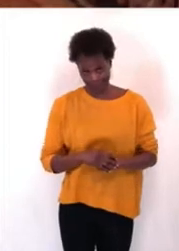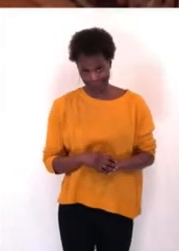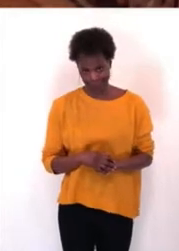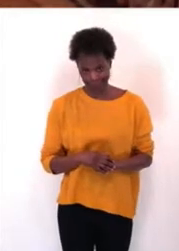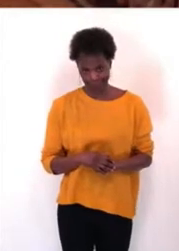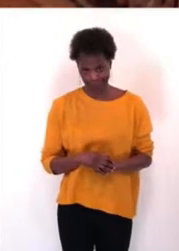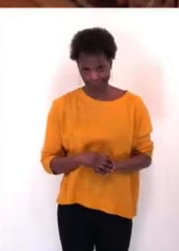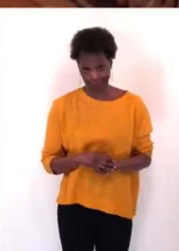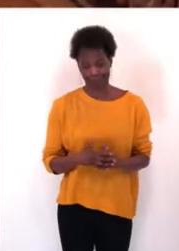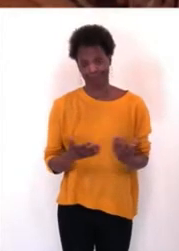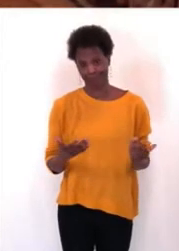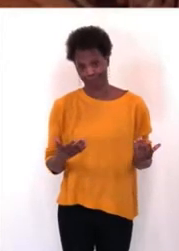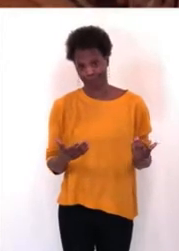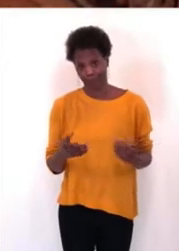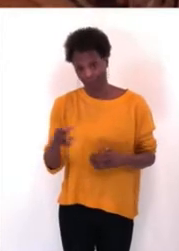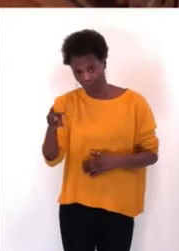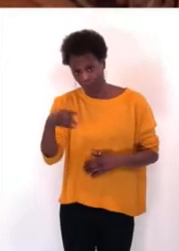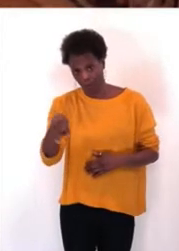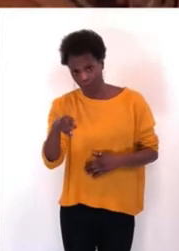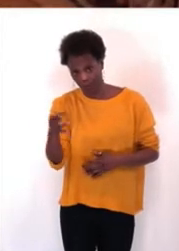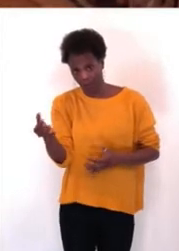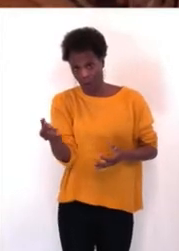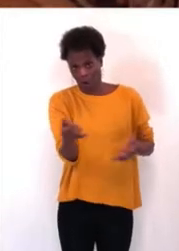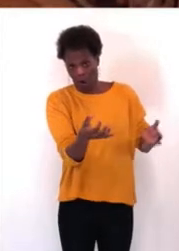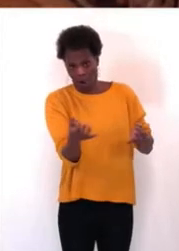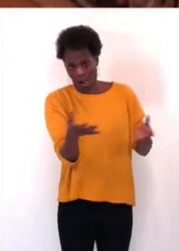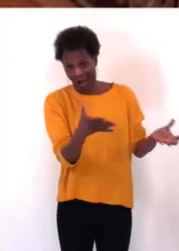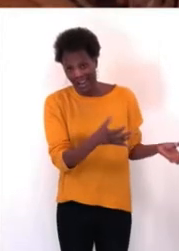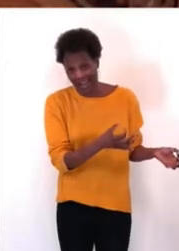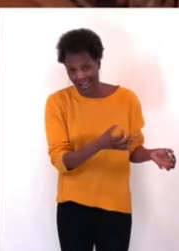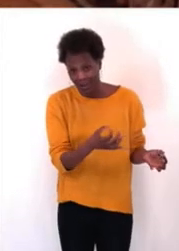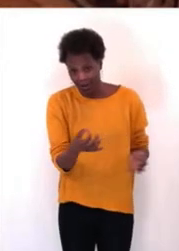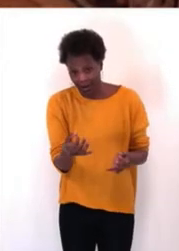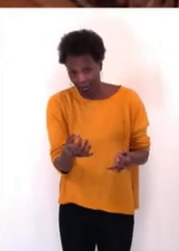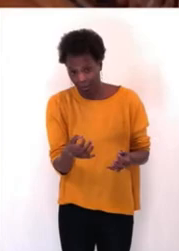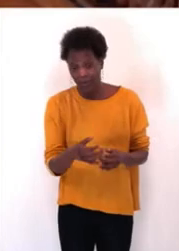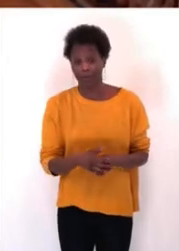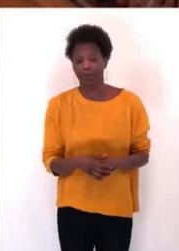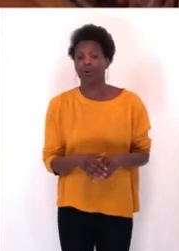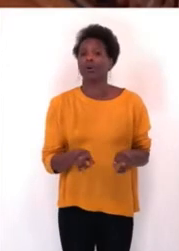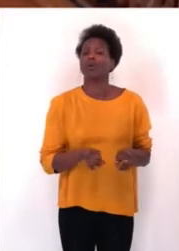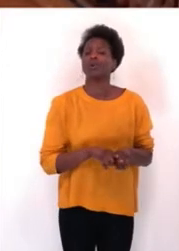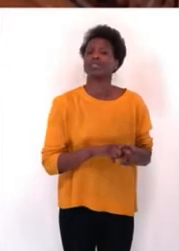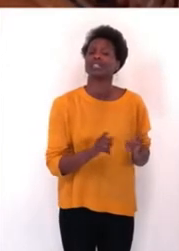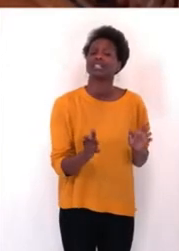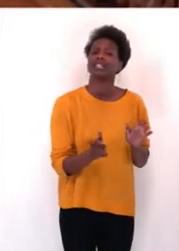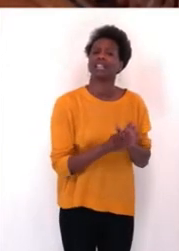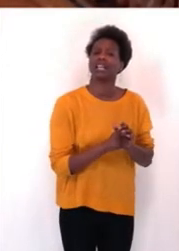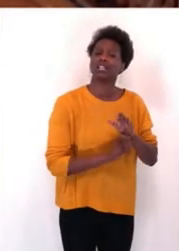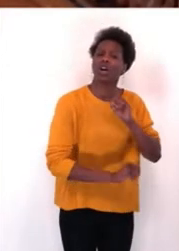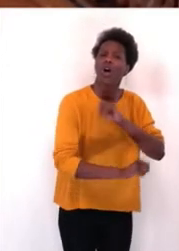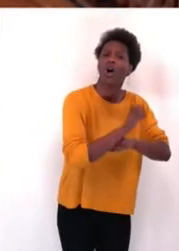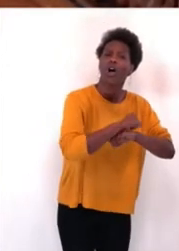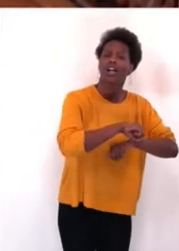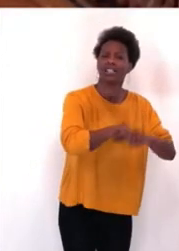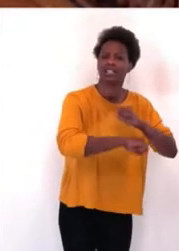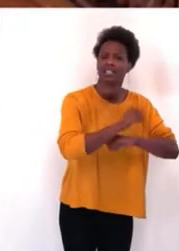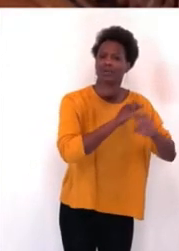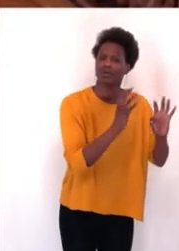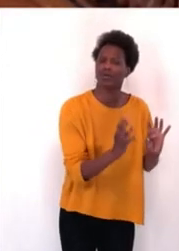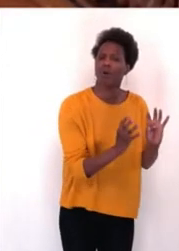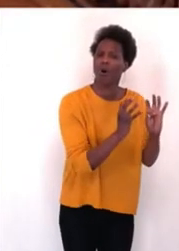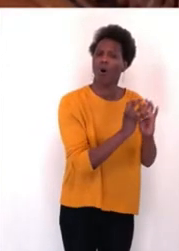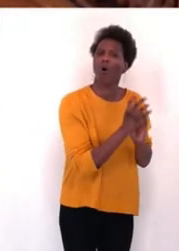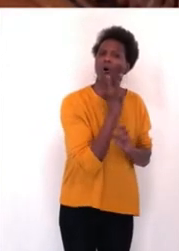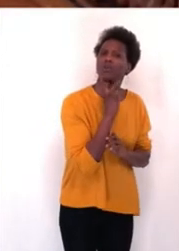instillées dans le pilotage des travaux de cette convention citoyenne. Pour commencer,